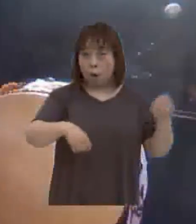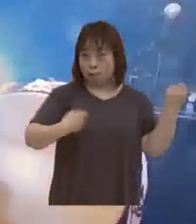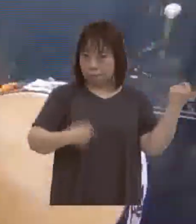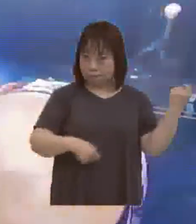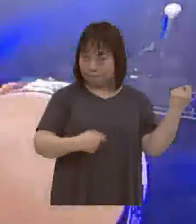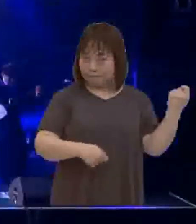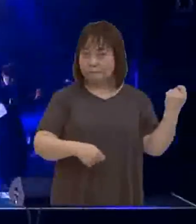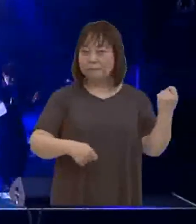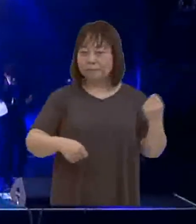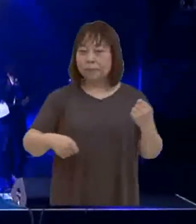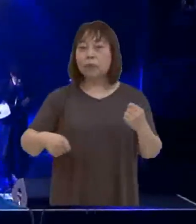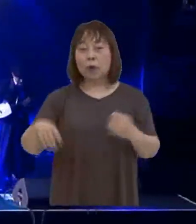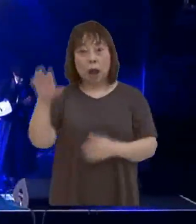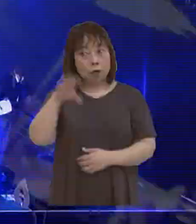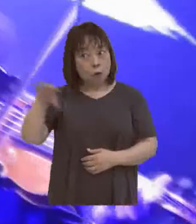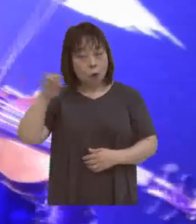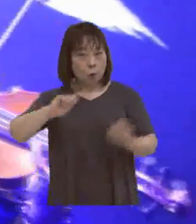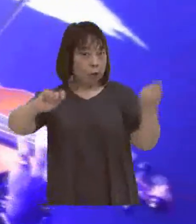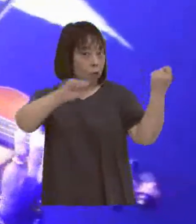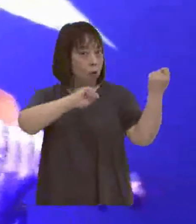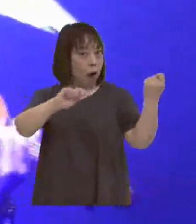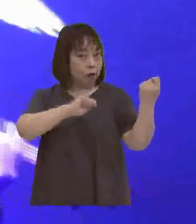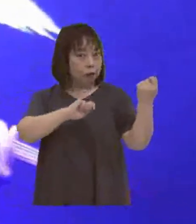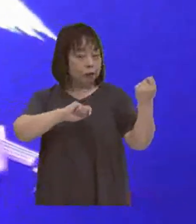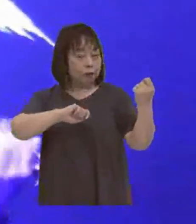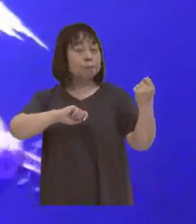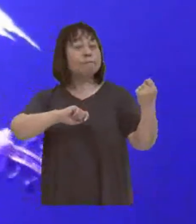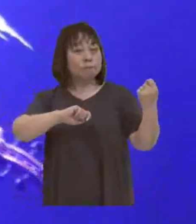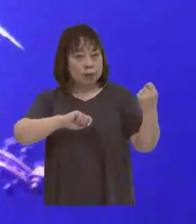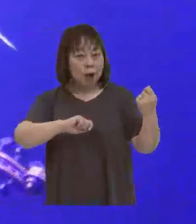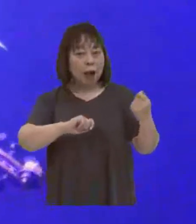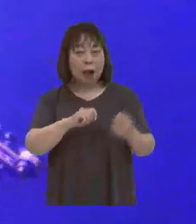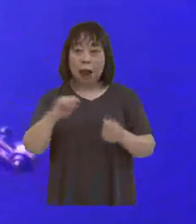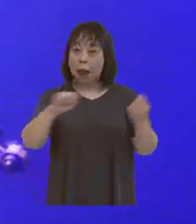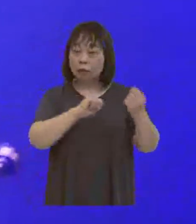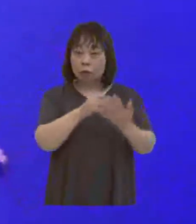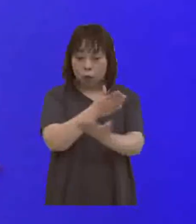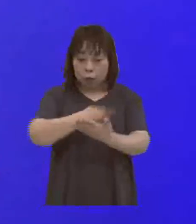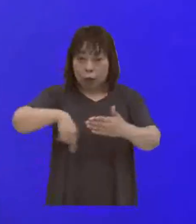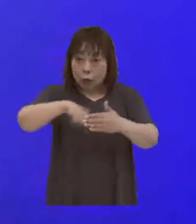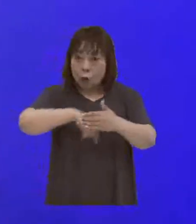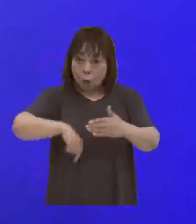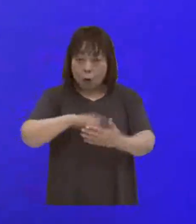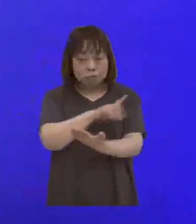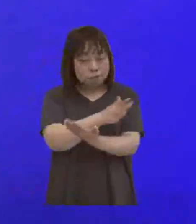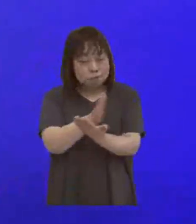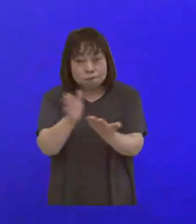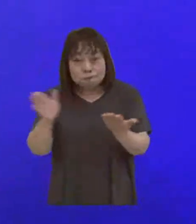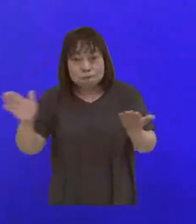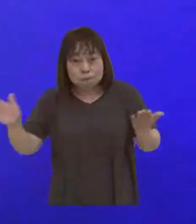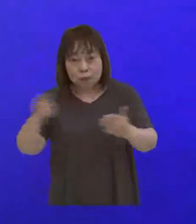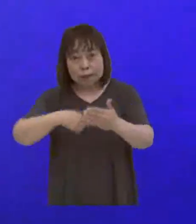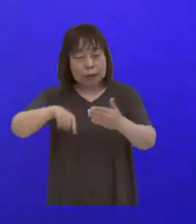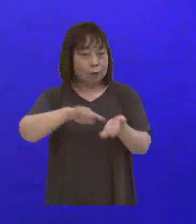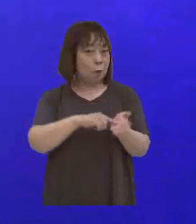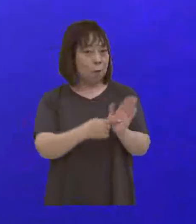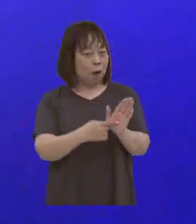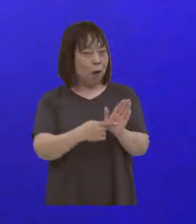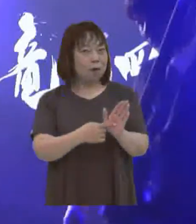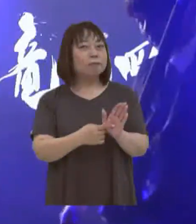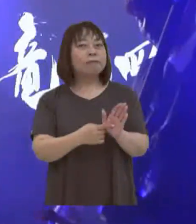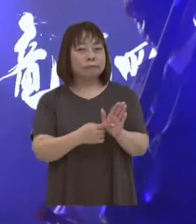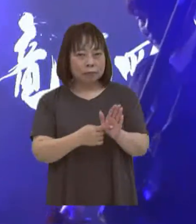が集結、その演奏ジャンルもロック、ポップス、ジャズと幅広く、カバー曲だけで